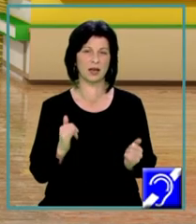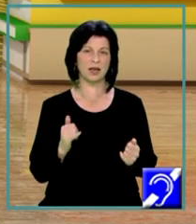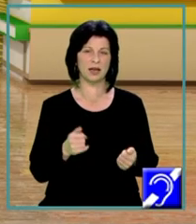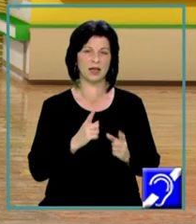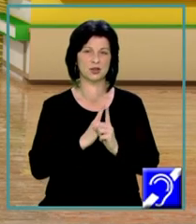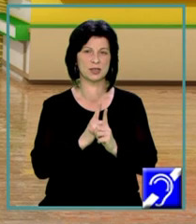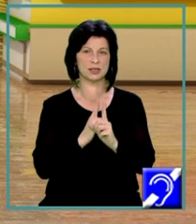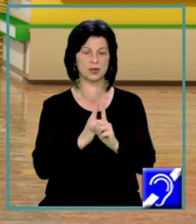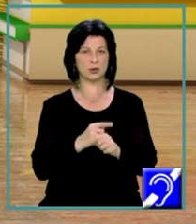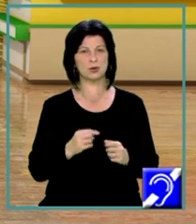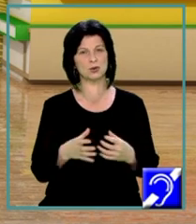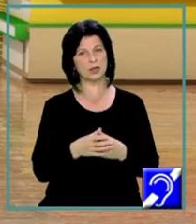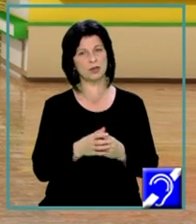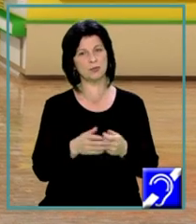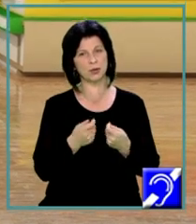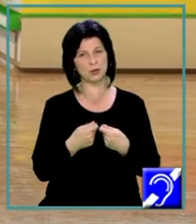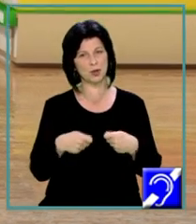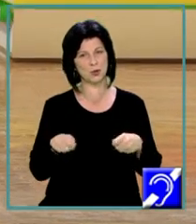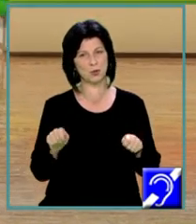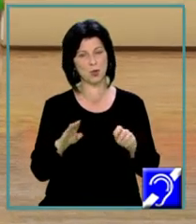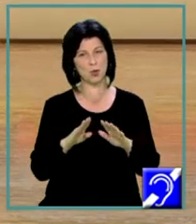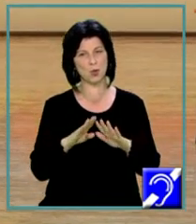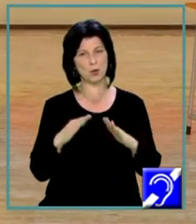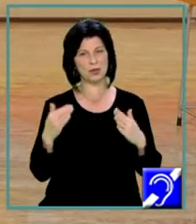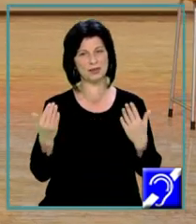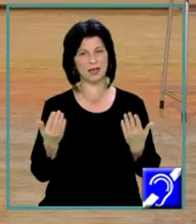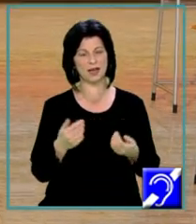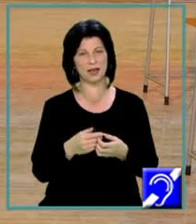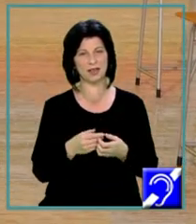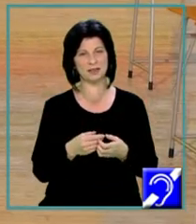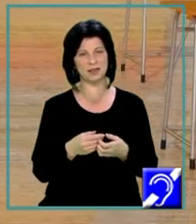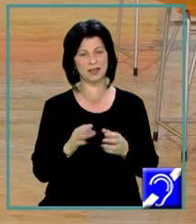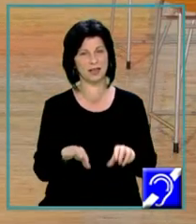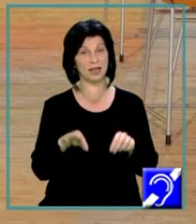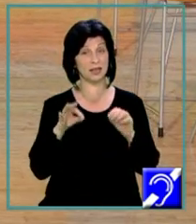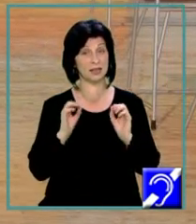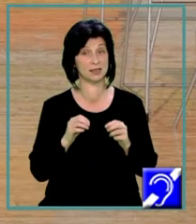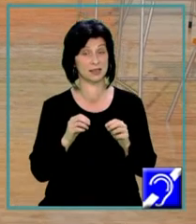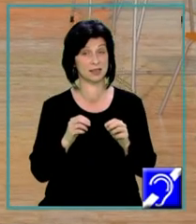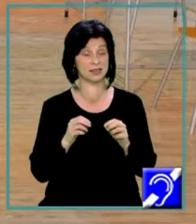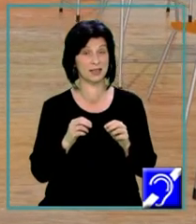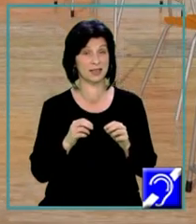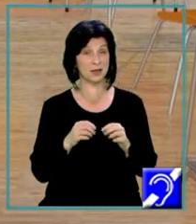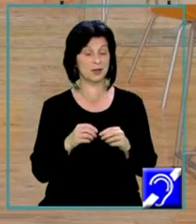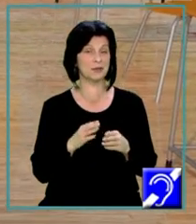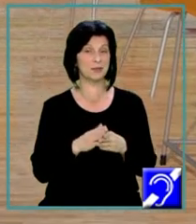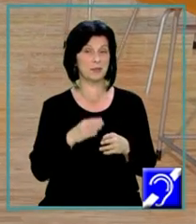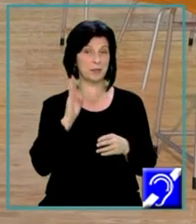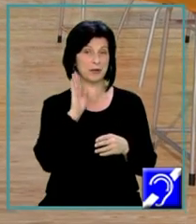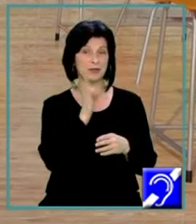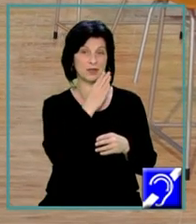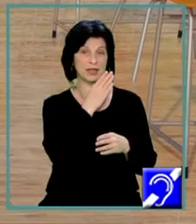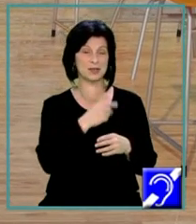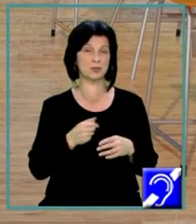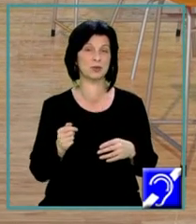altele se găsește pe pagina de Facebook a emisiunii precum și pe saitul a duc red.com